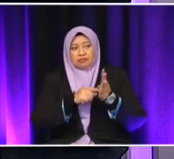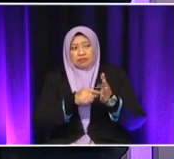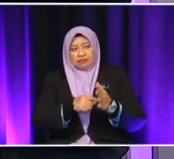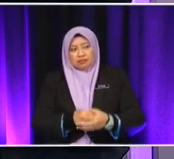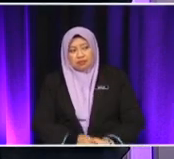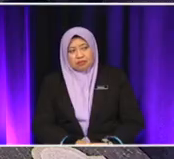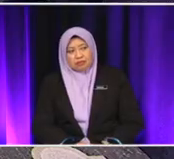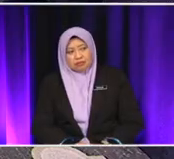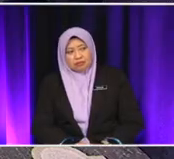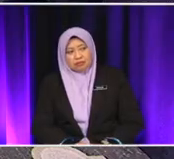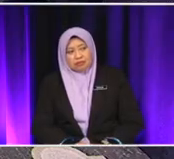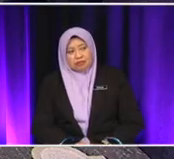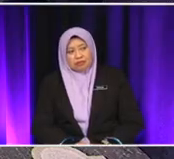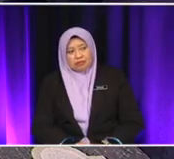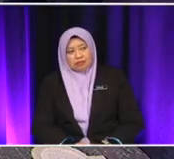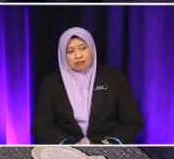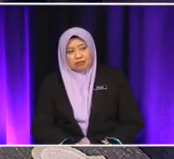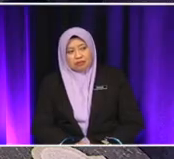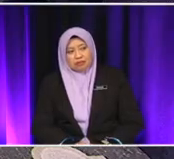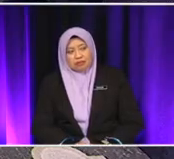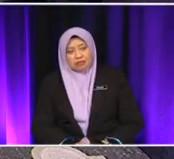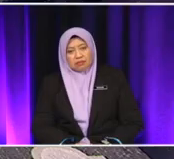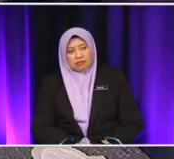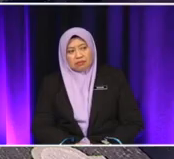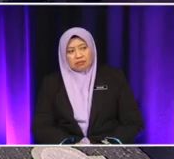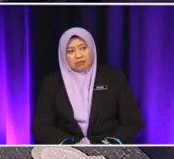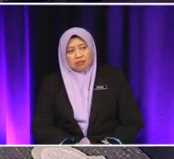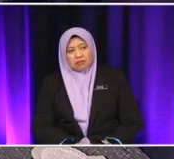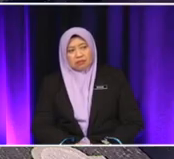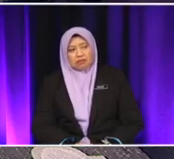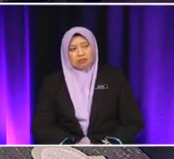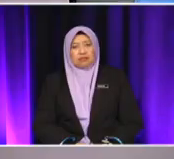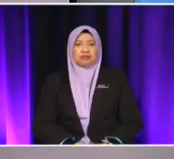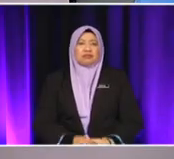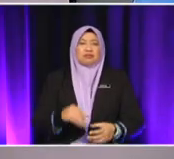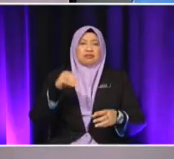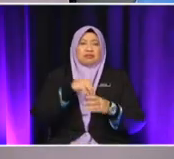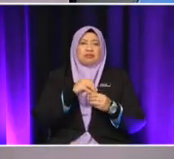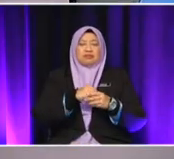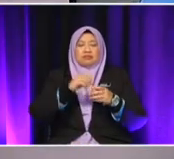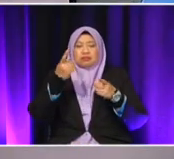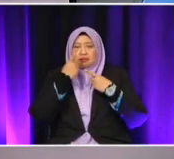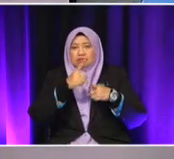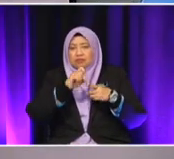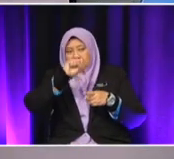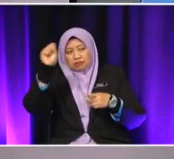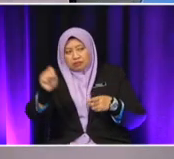seterusnya Ivan ee di dalam kita menjawab soal dan terutamanya untuk soal